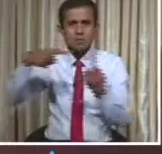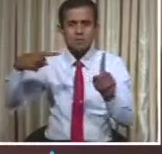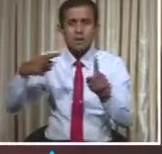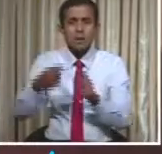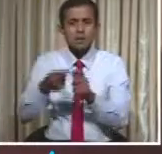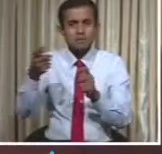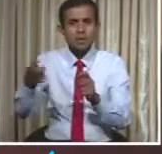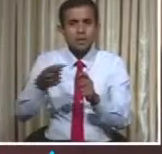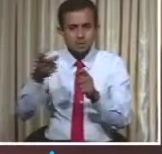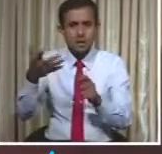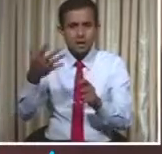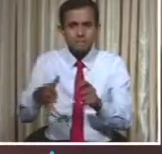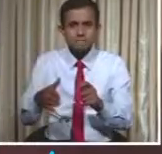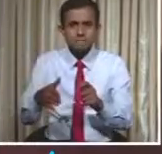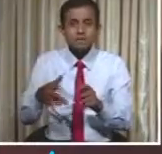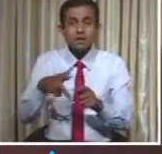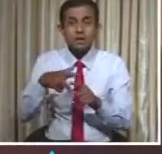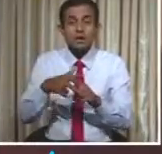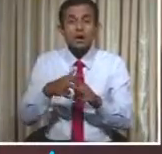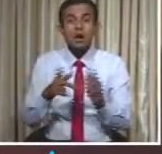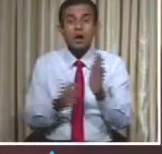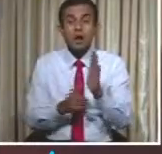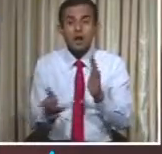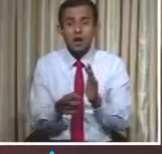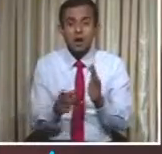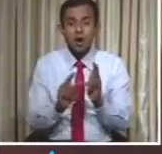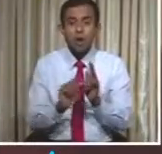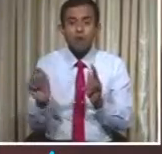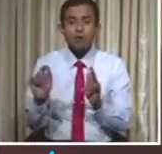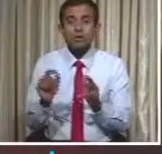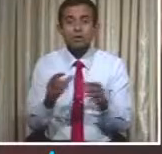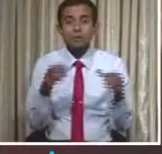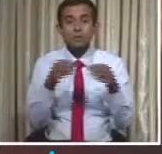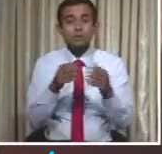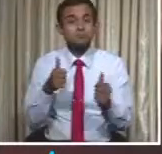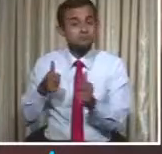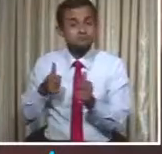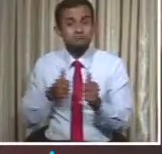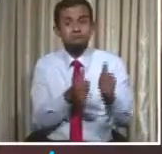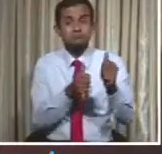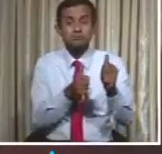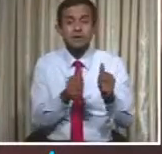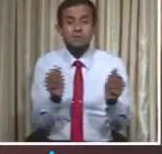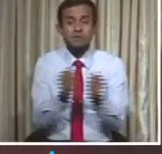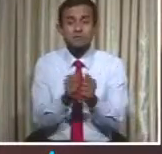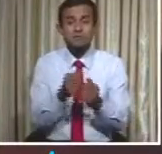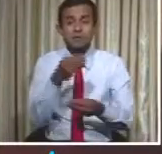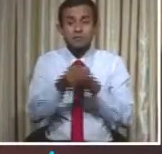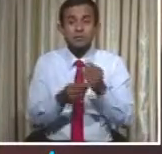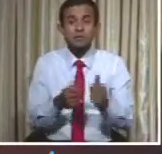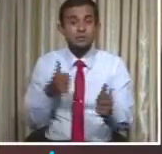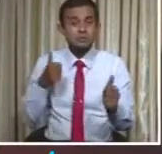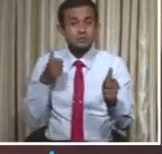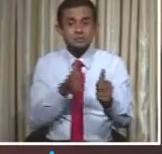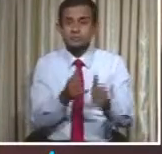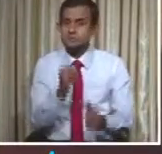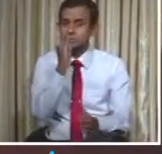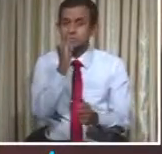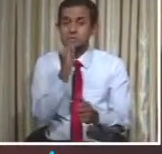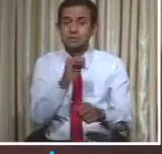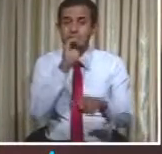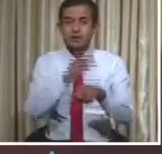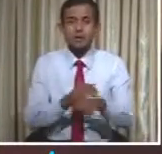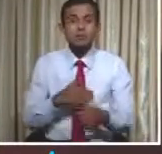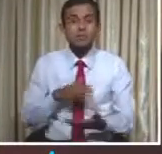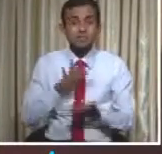ගෙවන තත්ත්වයක් තිබුණත් කම්කරු කාර්යාල මේ ආයතන පස්සේ මේ වැඩ කරන ආයතන පස්සේ ඉතා නරක විදිහට දුවනවා අපි සතුටු